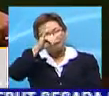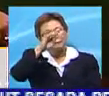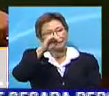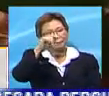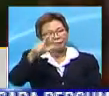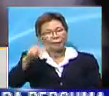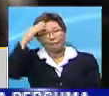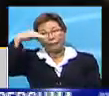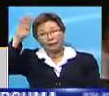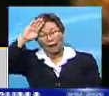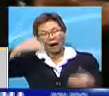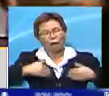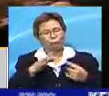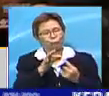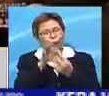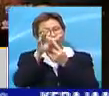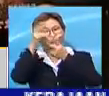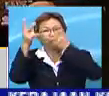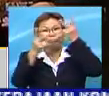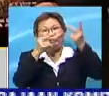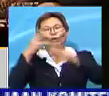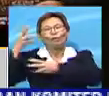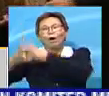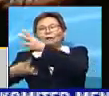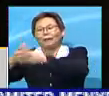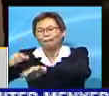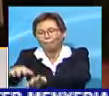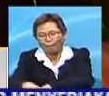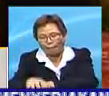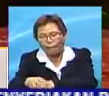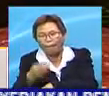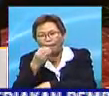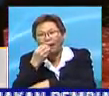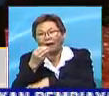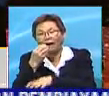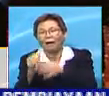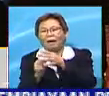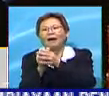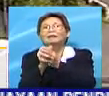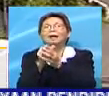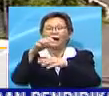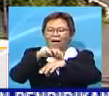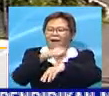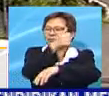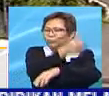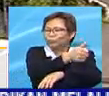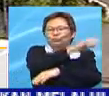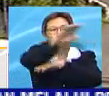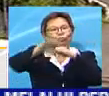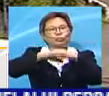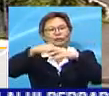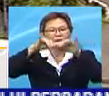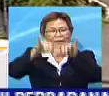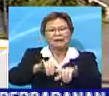Kangar. Perlis mempunyai keunikan pelancongan bertemakan warisan, pertanian, makanan, arkeologi dan alam semula jadi. Sebenarnya terdapat